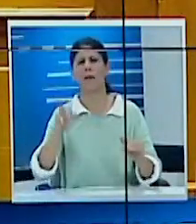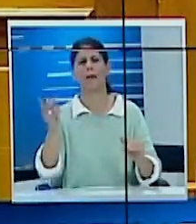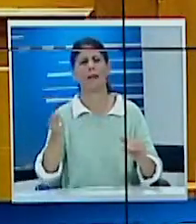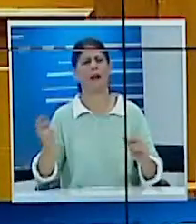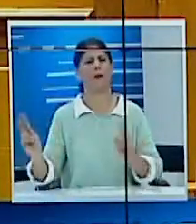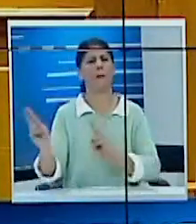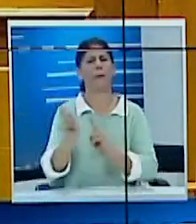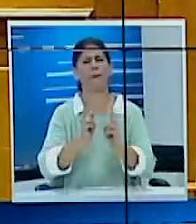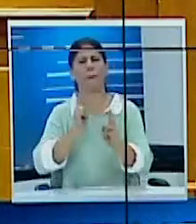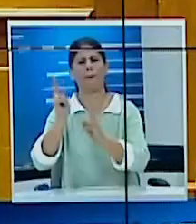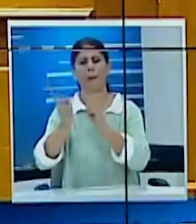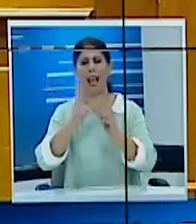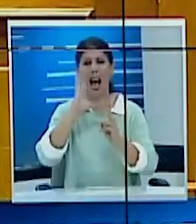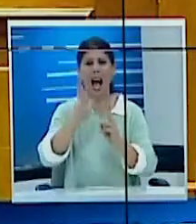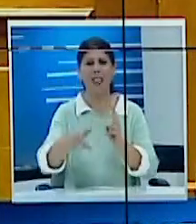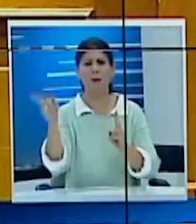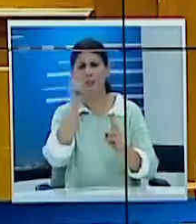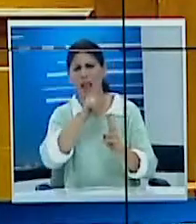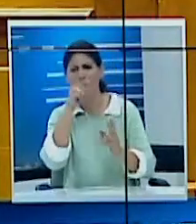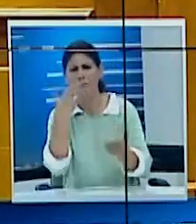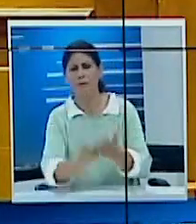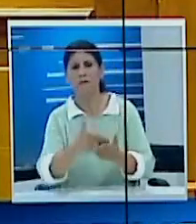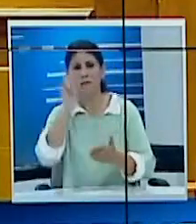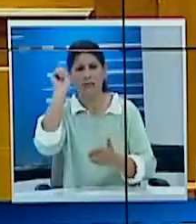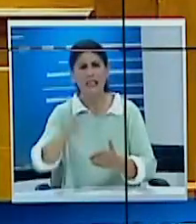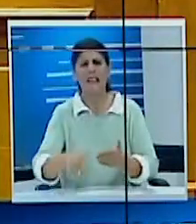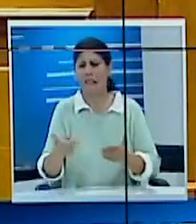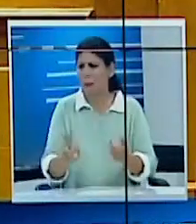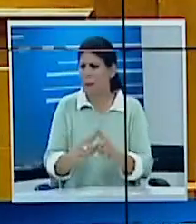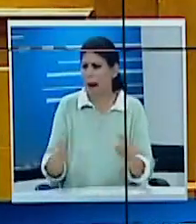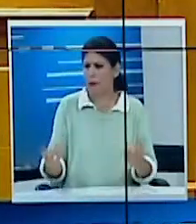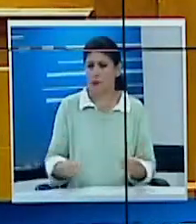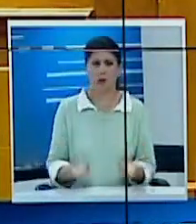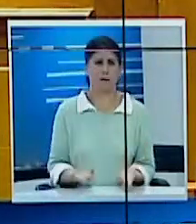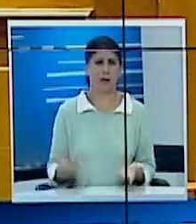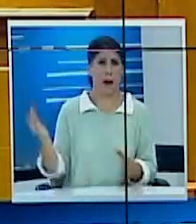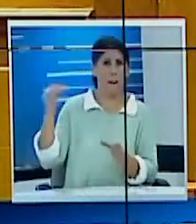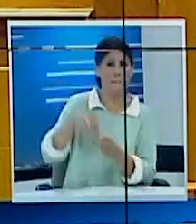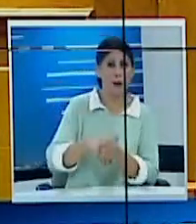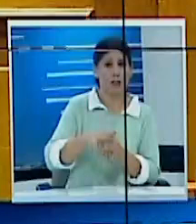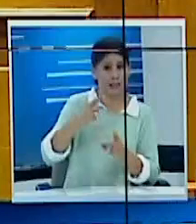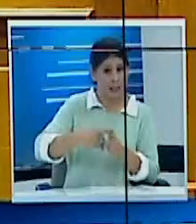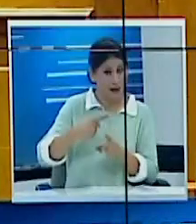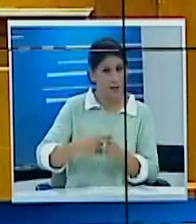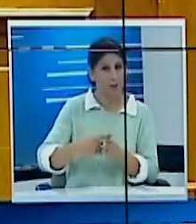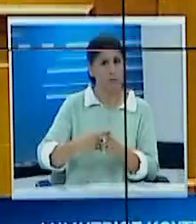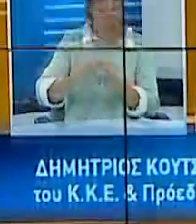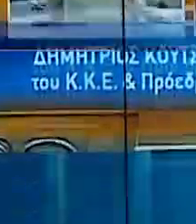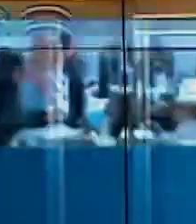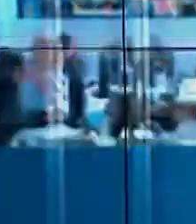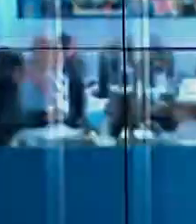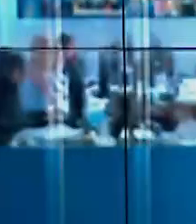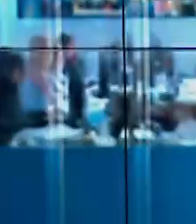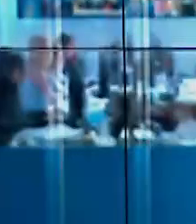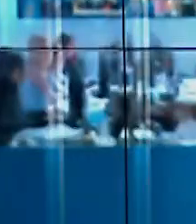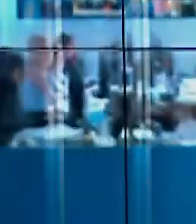έτσι όπως το βλέπω, δεν θα μου κάνει εντύπωση αν συμφωνήσουν να το σφυρίξουν και νωρίτερα. Θα δούμε πώς θα πάνε οι ομιλίες. Θα δούμε πώς θα πάνε οι ομιλίες. Λοιπόν,